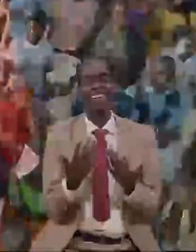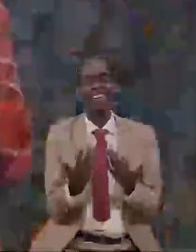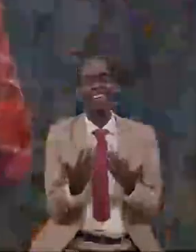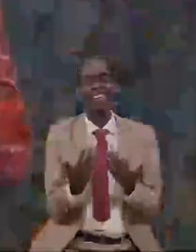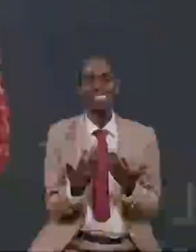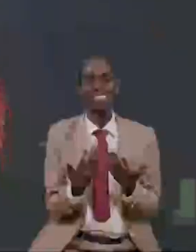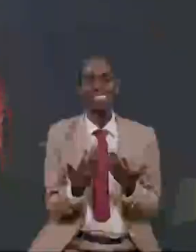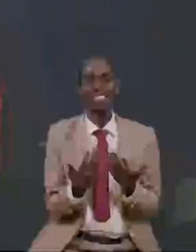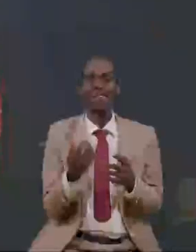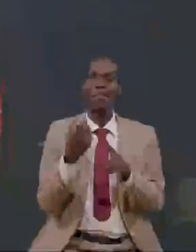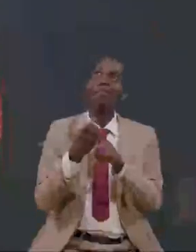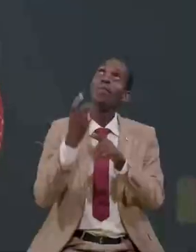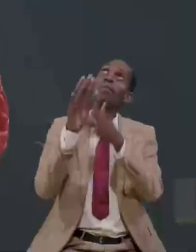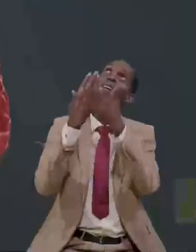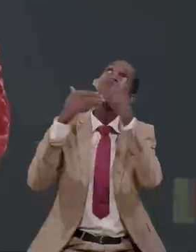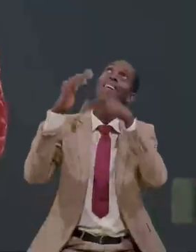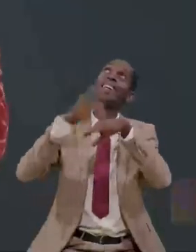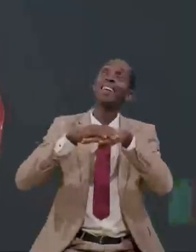D'en haut.